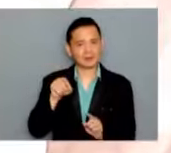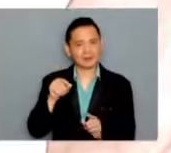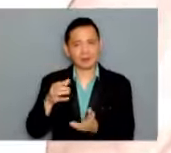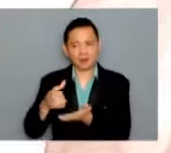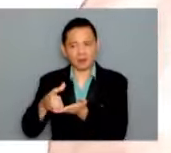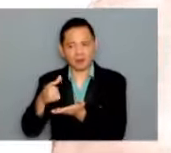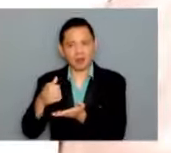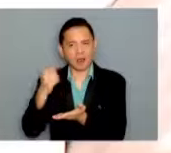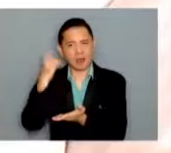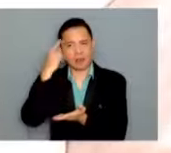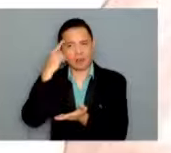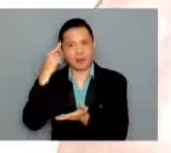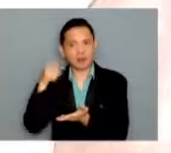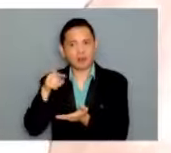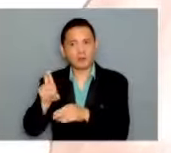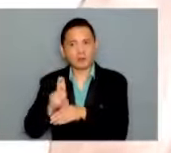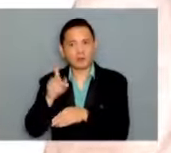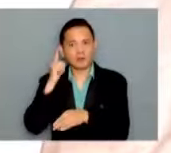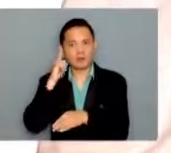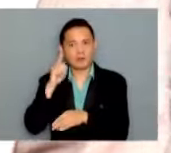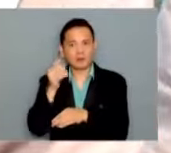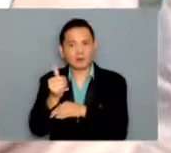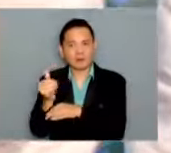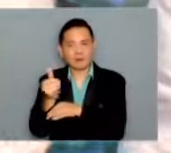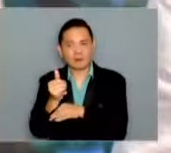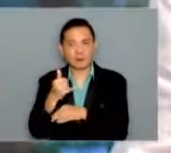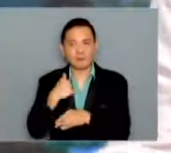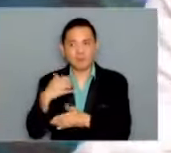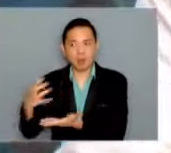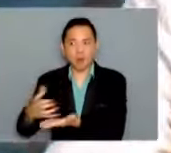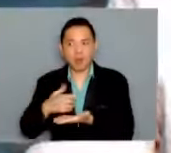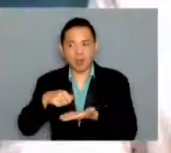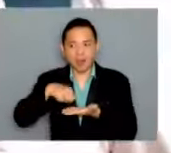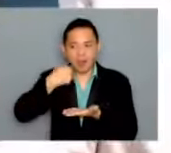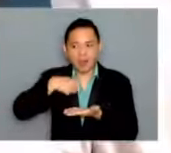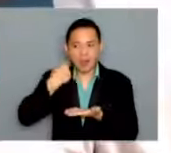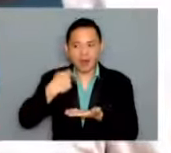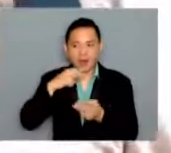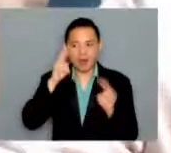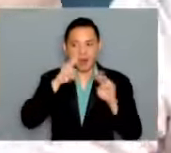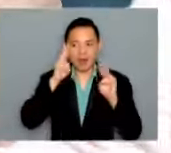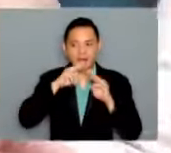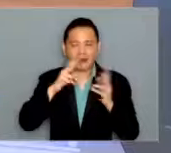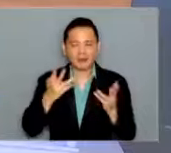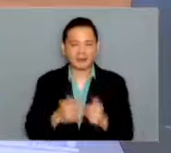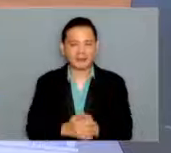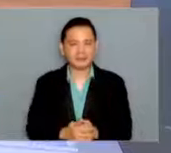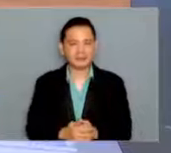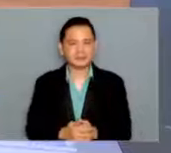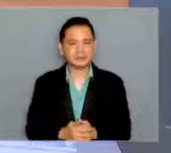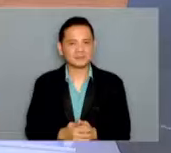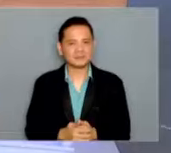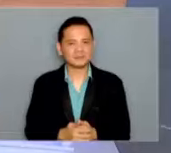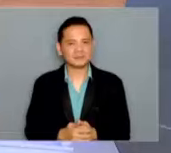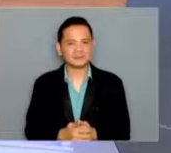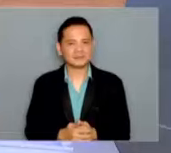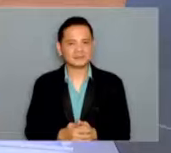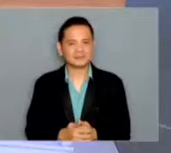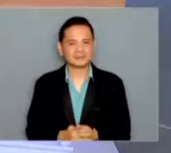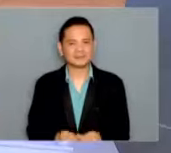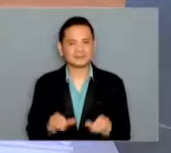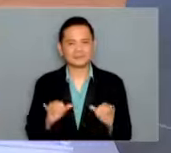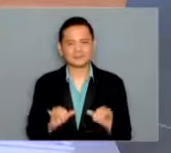ko na upakan eh. Kay Mark, kayo na. Kayo na lang yung pakitok deck. Ito na. Pwede rin. Sir Mark, naghahanap kami ng upakan. May kilala